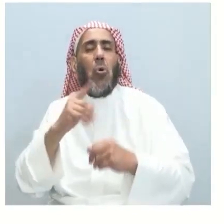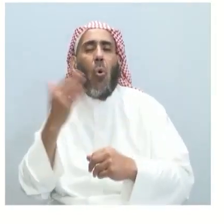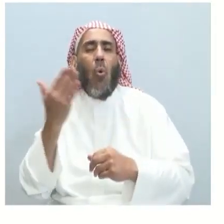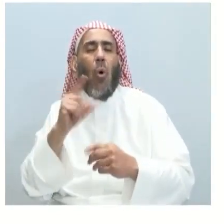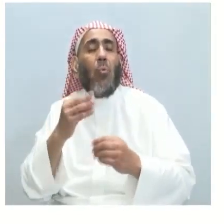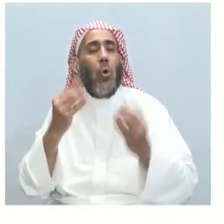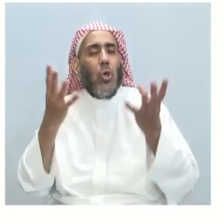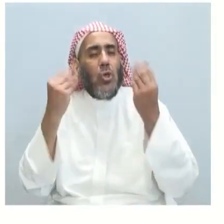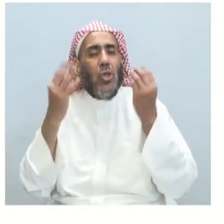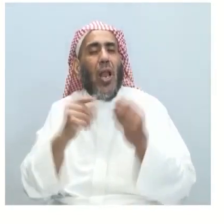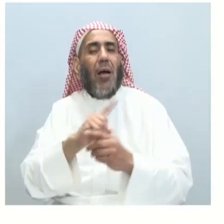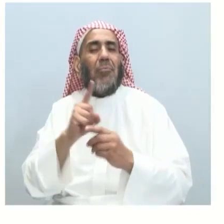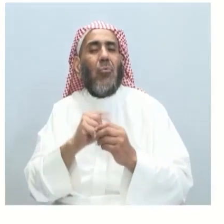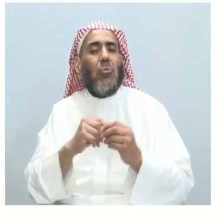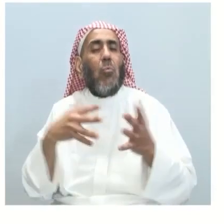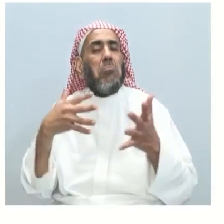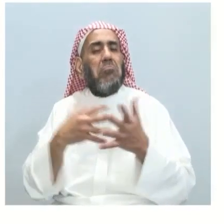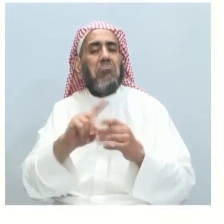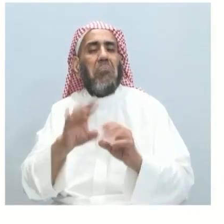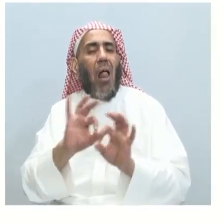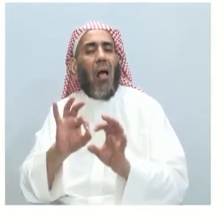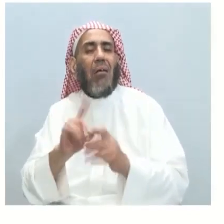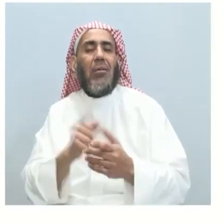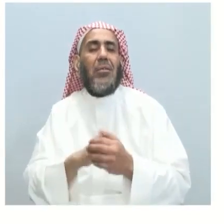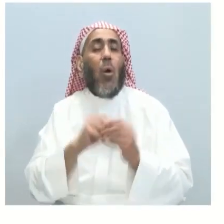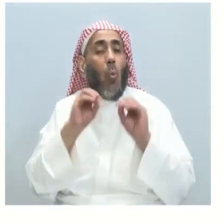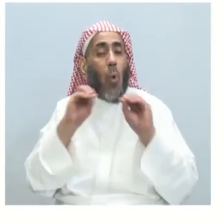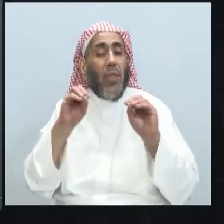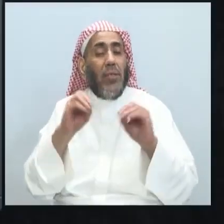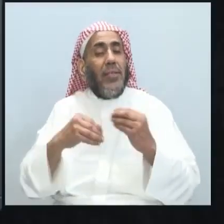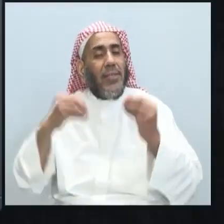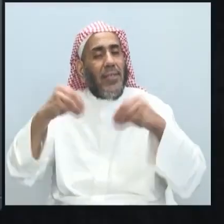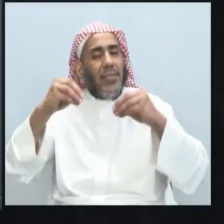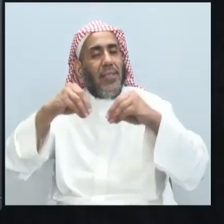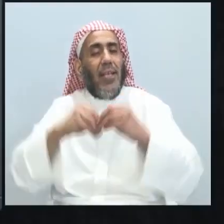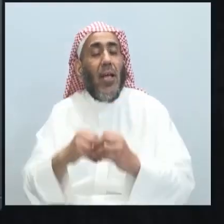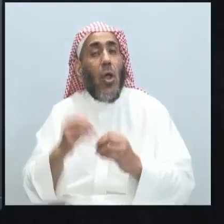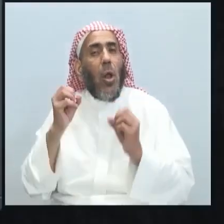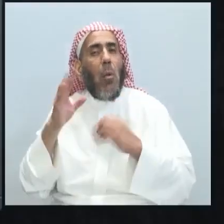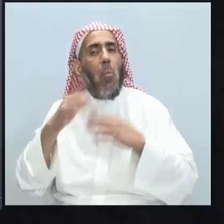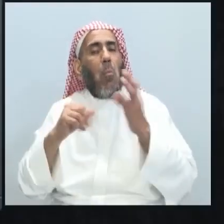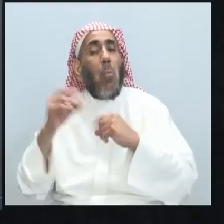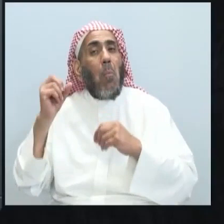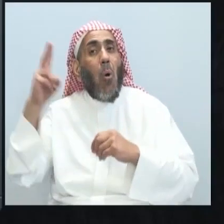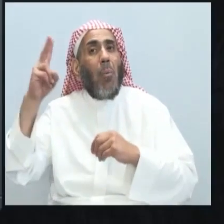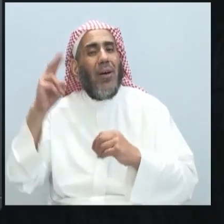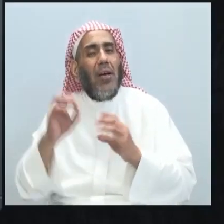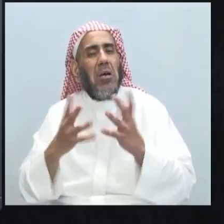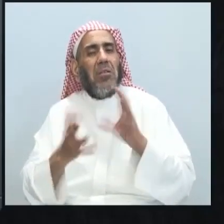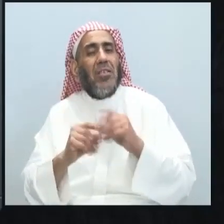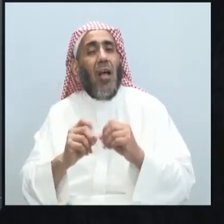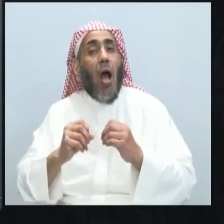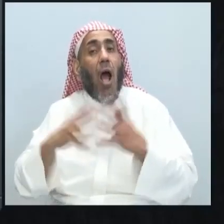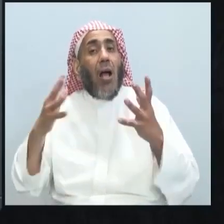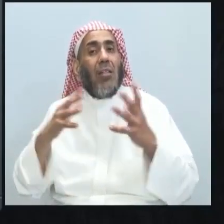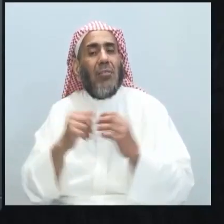واطلاع الى وما الى ذلك هنا يعني تزداد هذه الموهبه بالعكس ان احيانا تجد انه